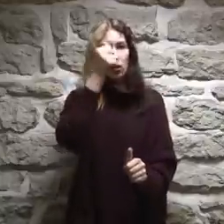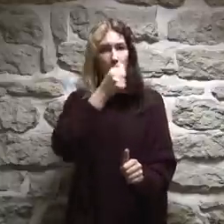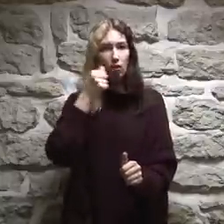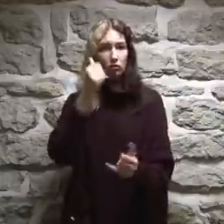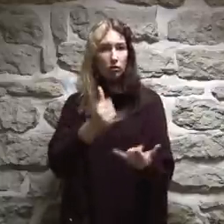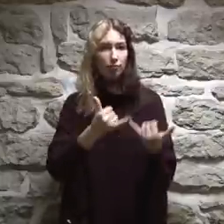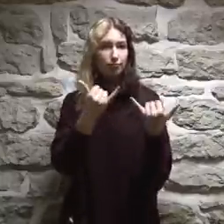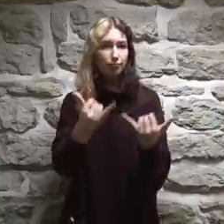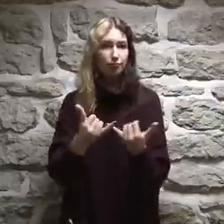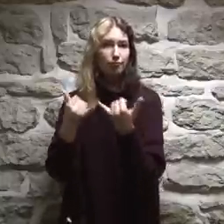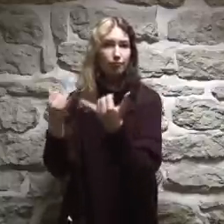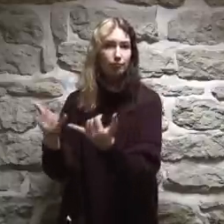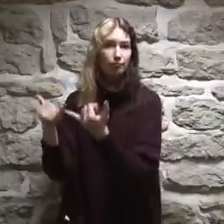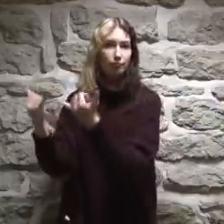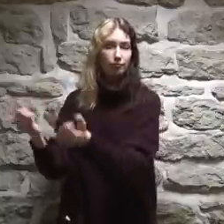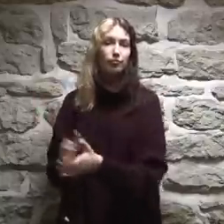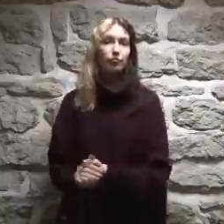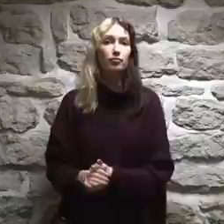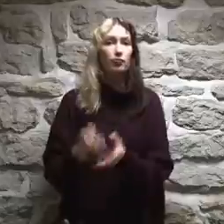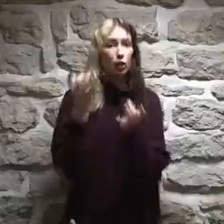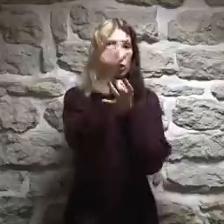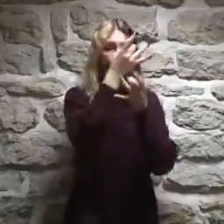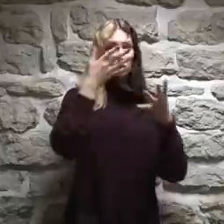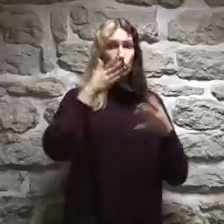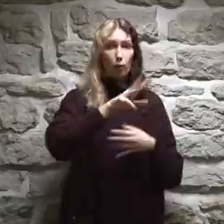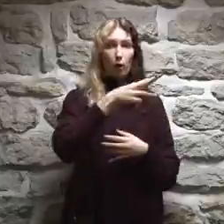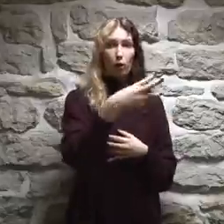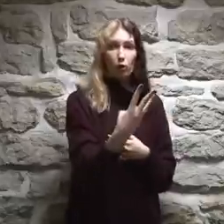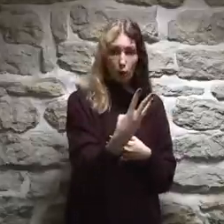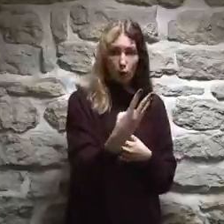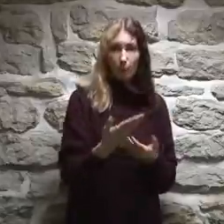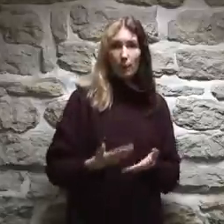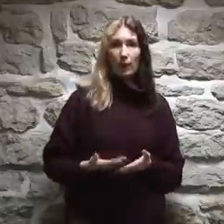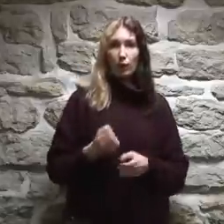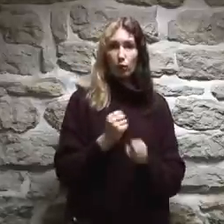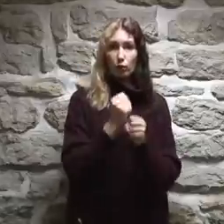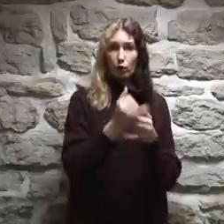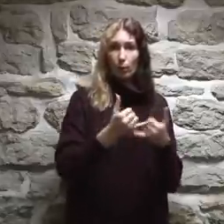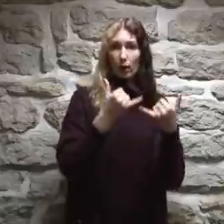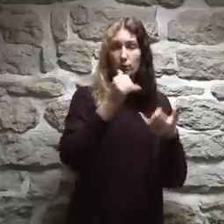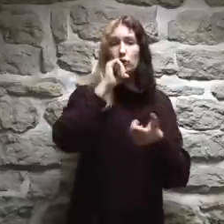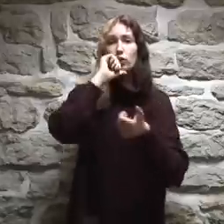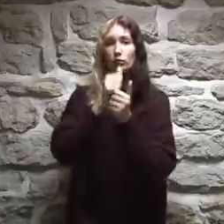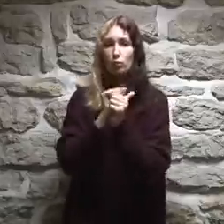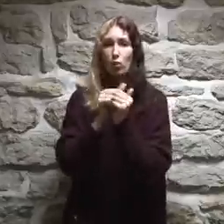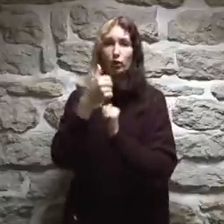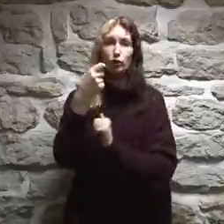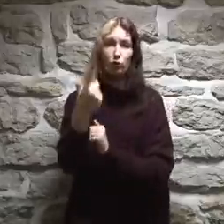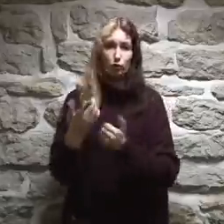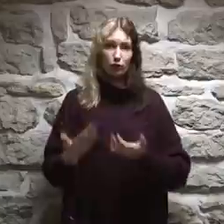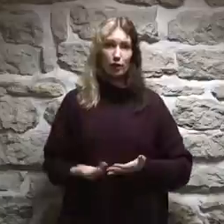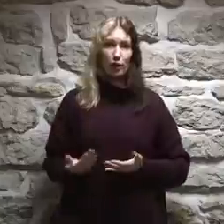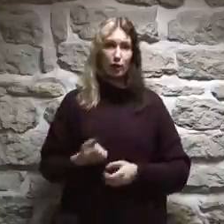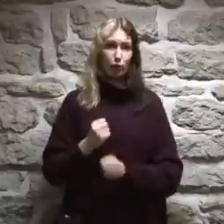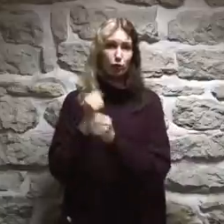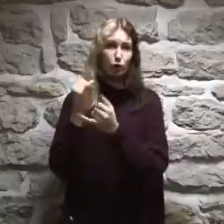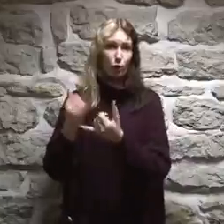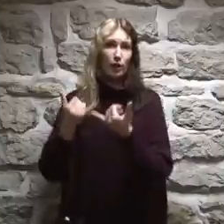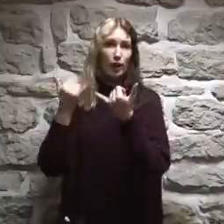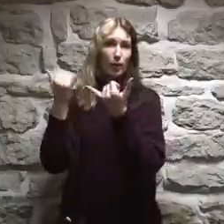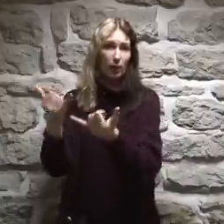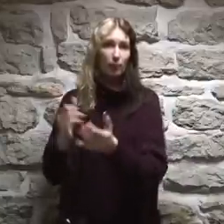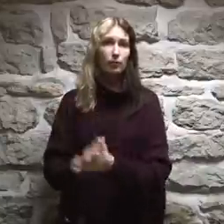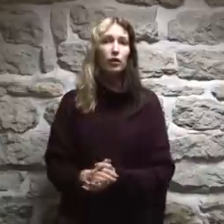anname. Kultuuris 3 ja spordis 2 elutööpreemiat ning vastavalt siis ka 5 ja 6 aasta